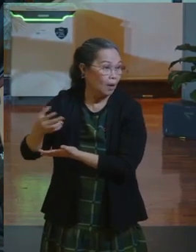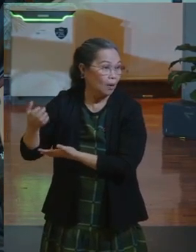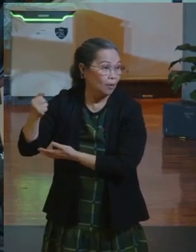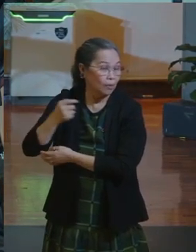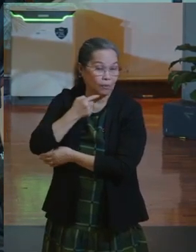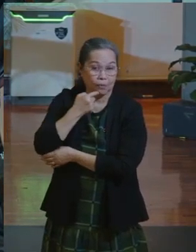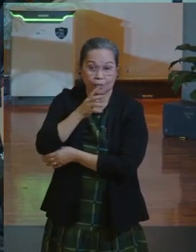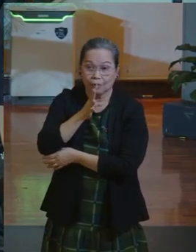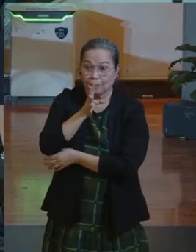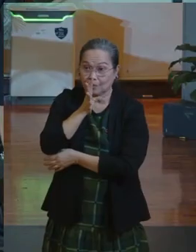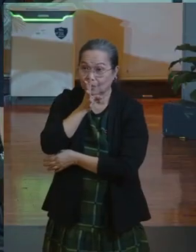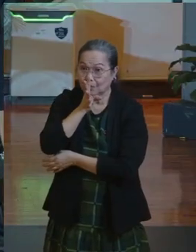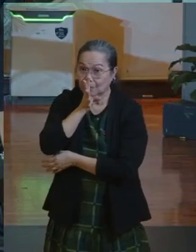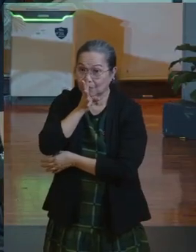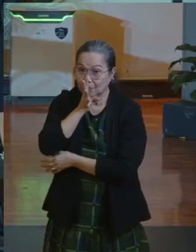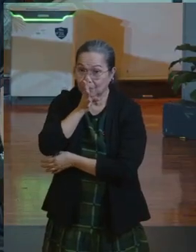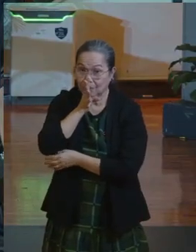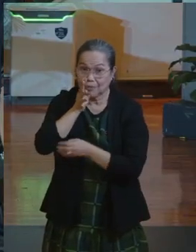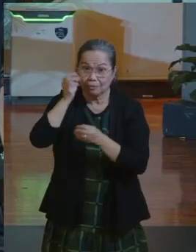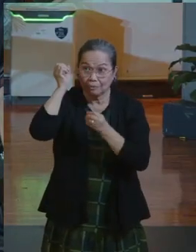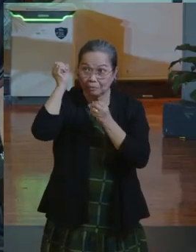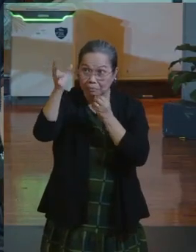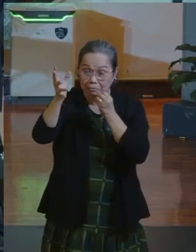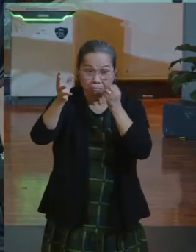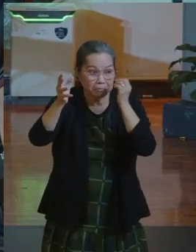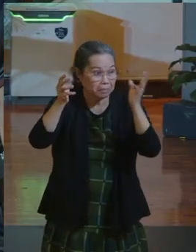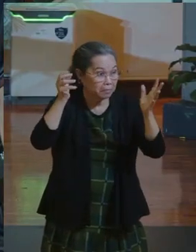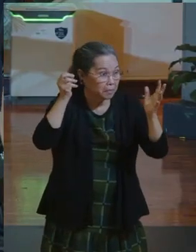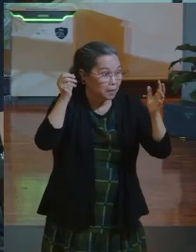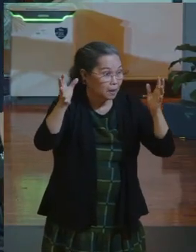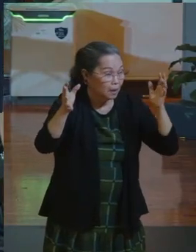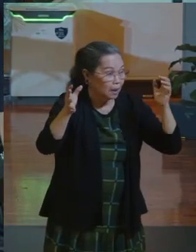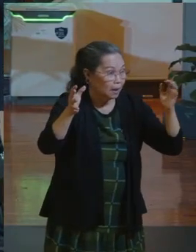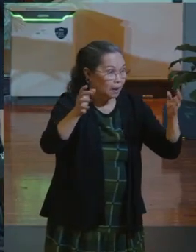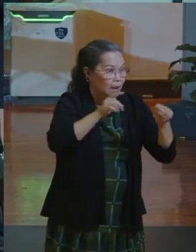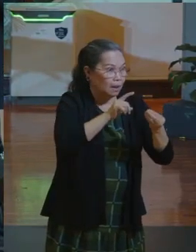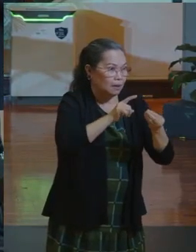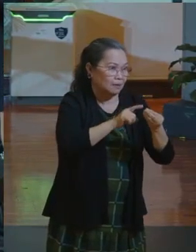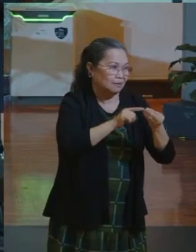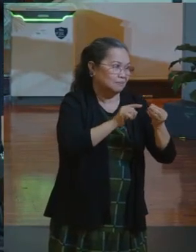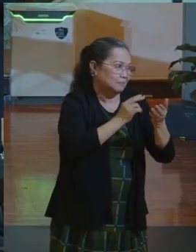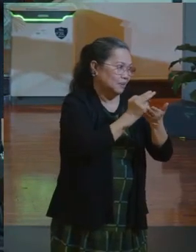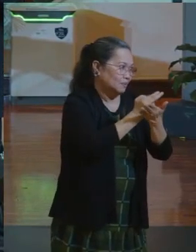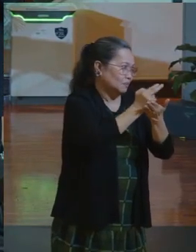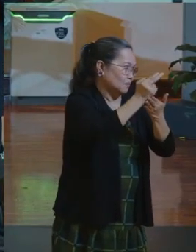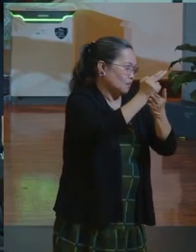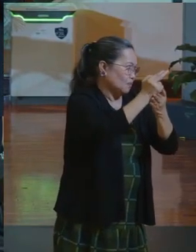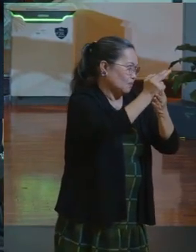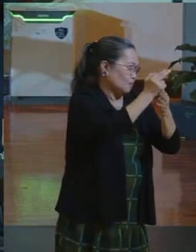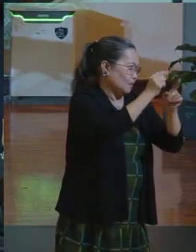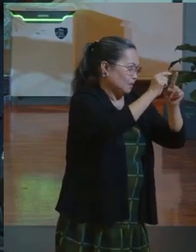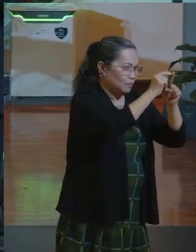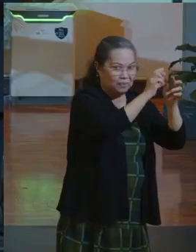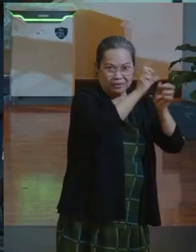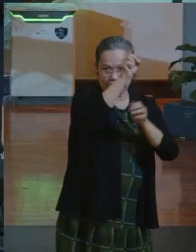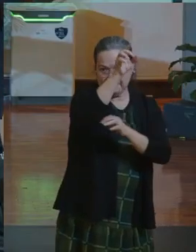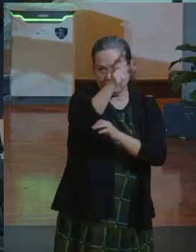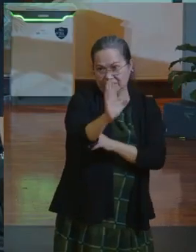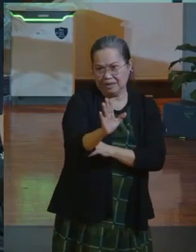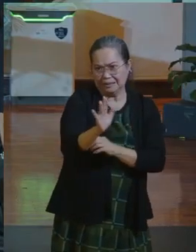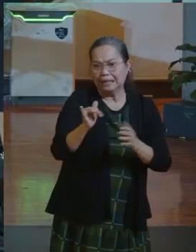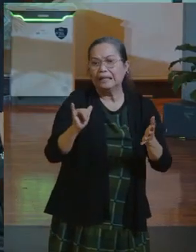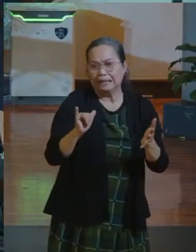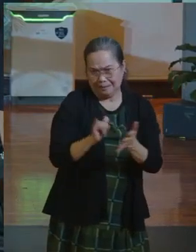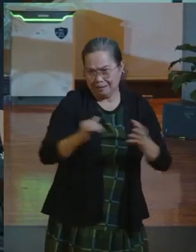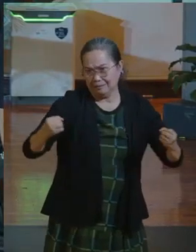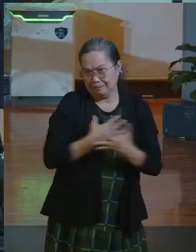sasabihin, ang aking ibuproklama ay ang banal na salita ng ating Panginoong